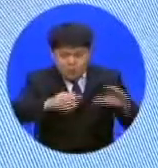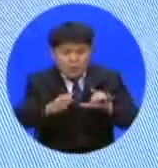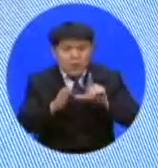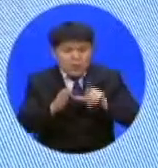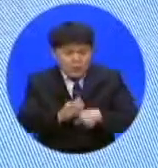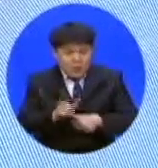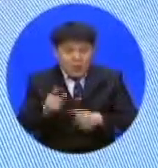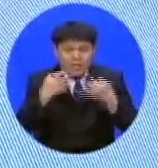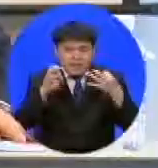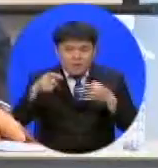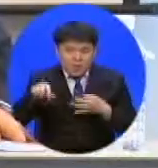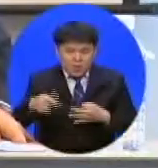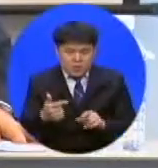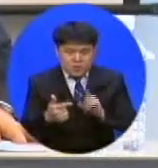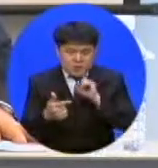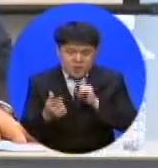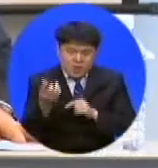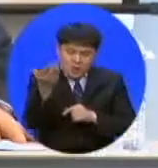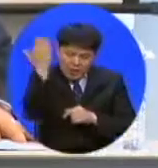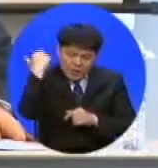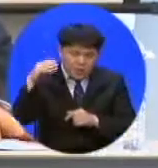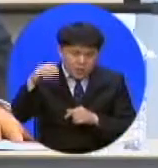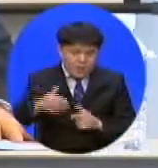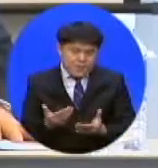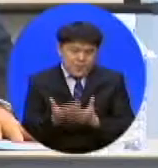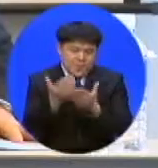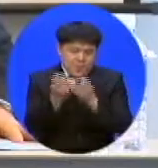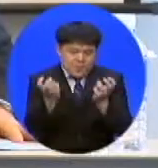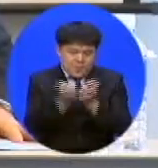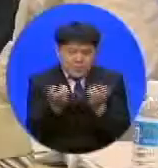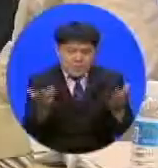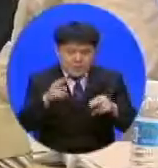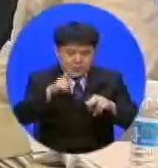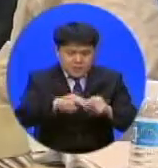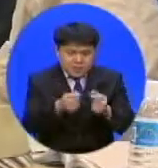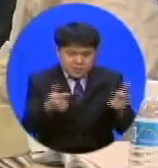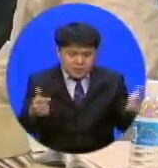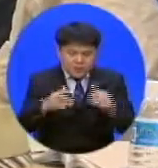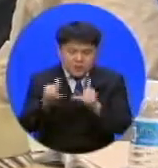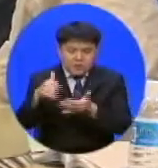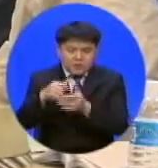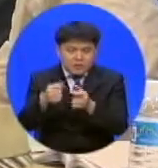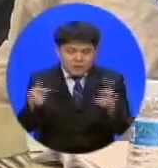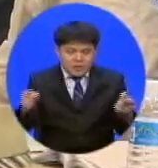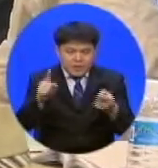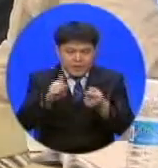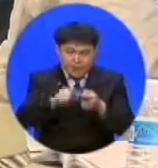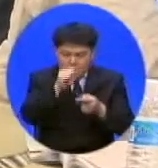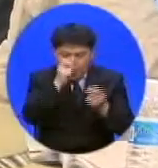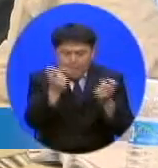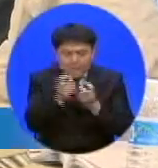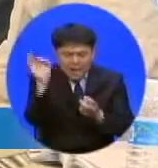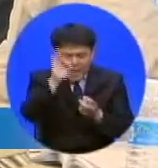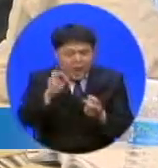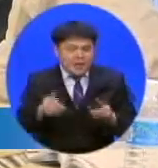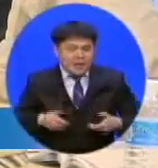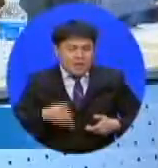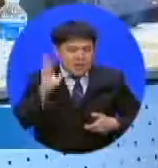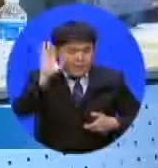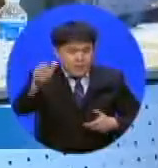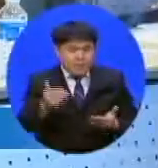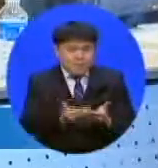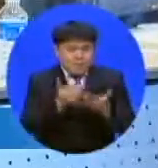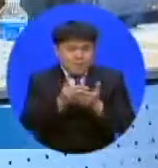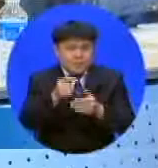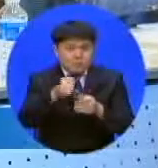토론회에서 김성곤 의원은 원도심 활성화 방안과 일자리 및 인구 창출 방안의 접점을 찾는 것이 지역 발전을 위한